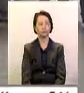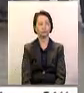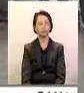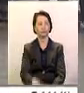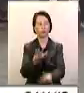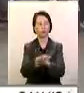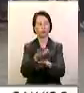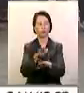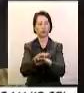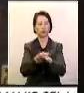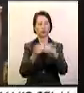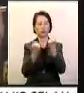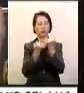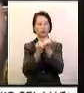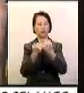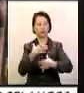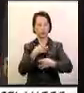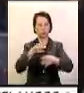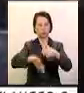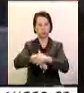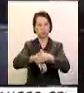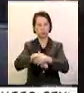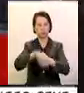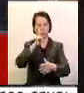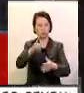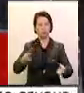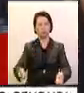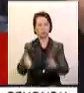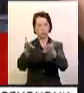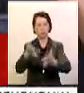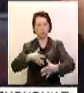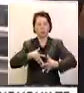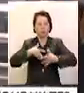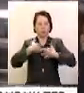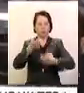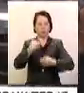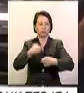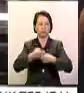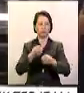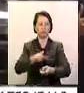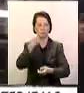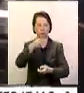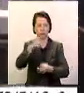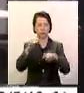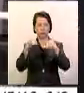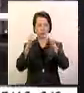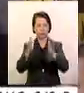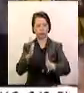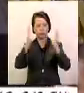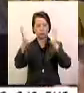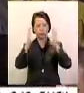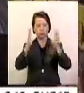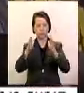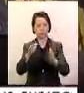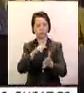Sambutan yang diberikan oleh para penyokong dan peminat bola sepak itu nyata memberikan satu perasaan yang sukar dilafazkan oleh para pemain negara.